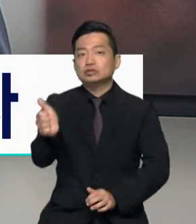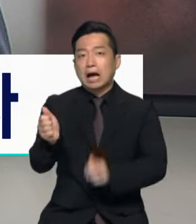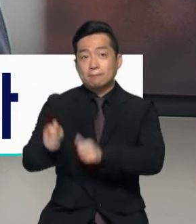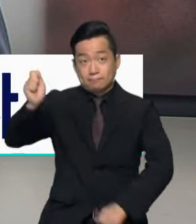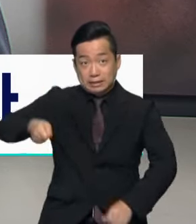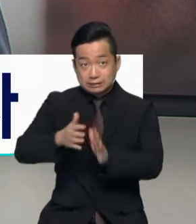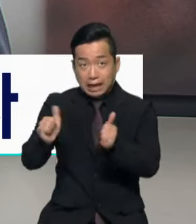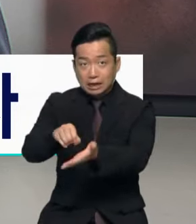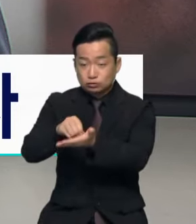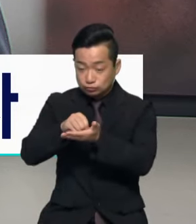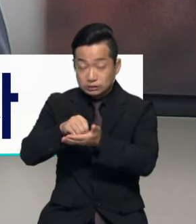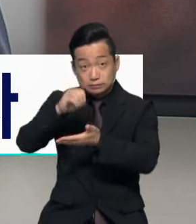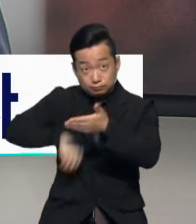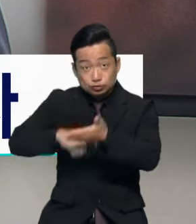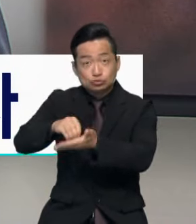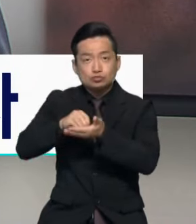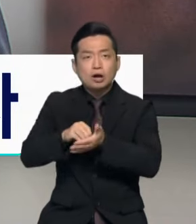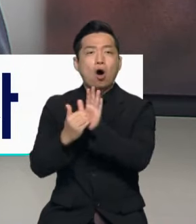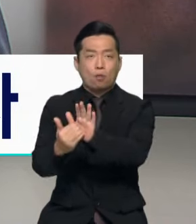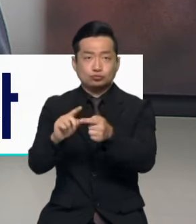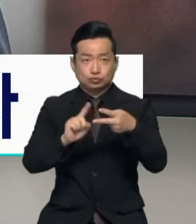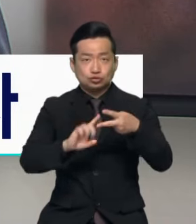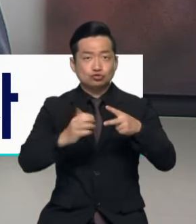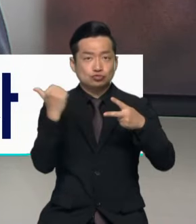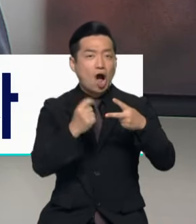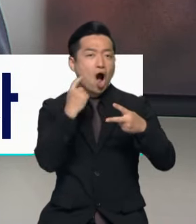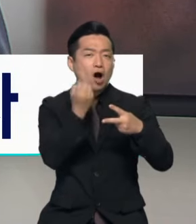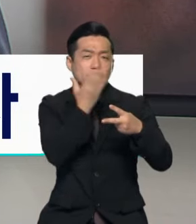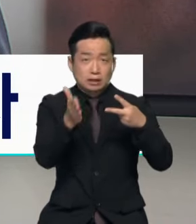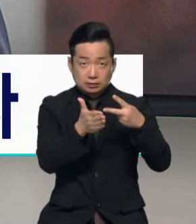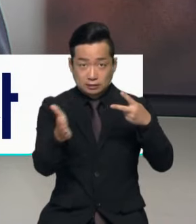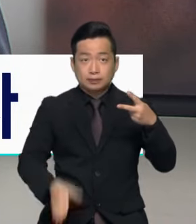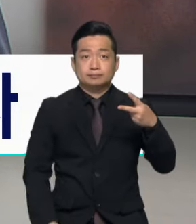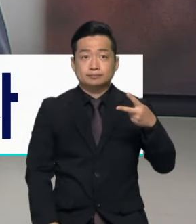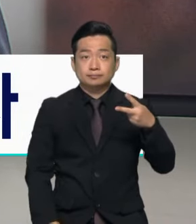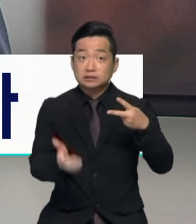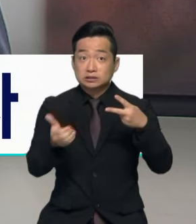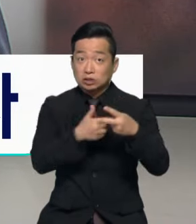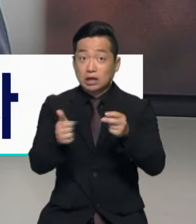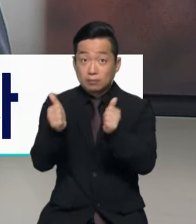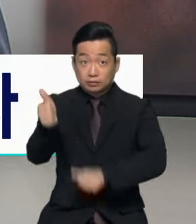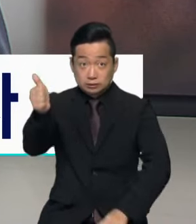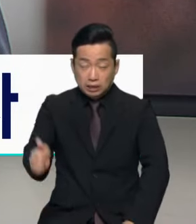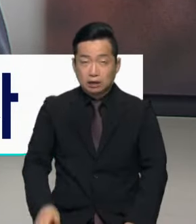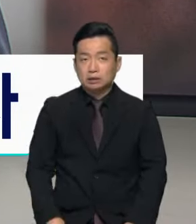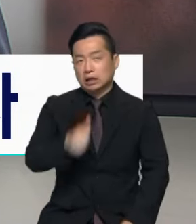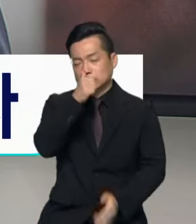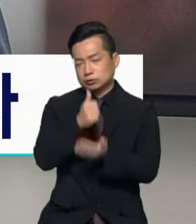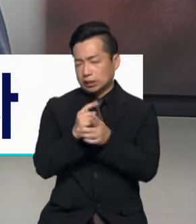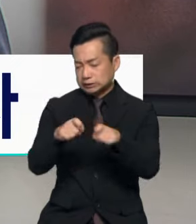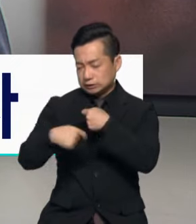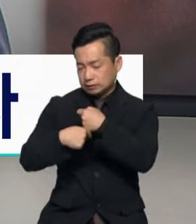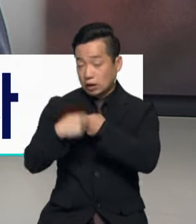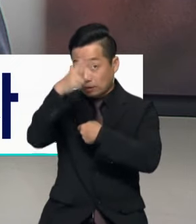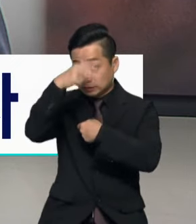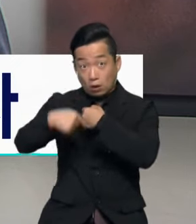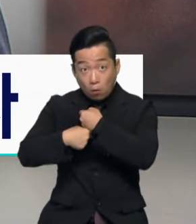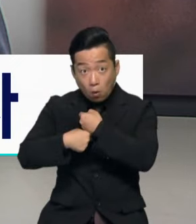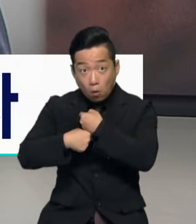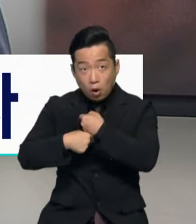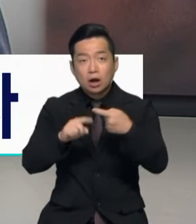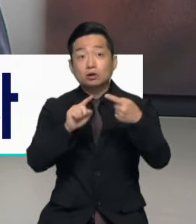사표수리를 거부하고 국회에 거짓 해명한 혐의와 관련해서입니다. 전직 대법원장이 피의자 신분으로 검찰 조사를 받은 건 김